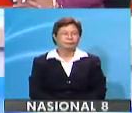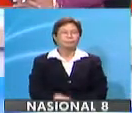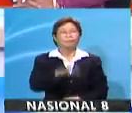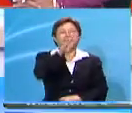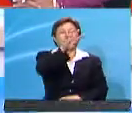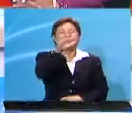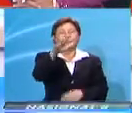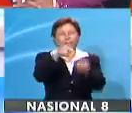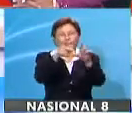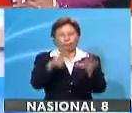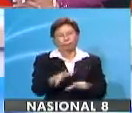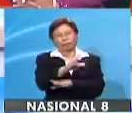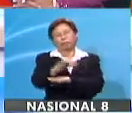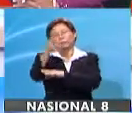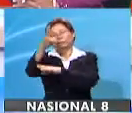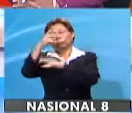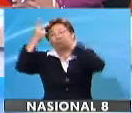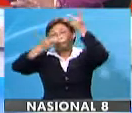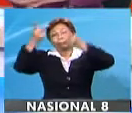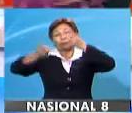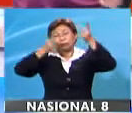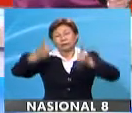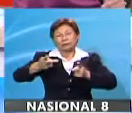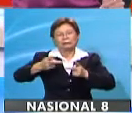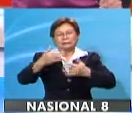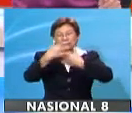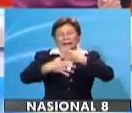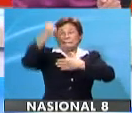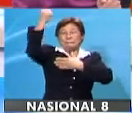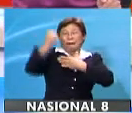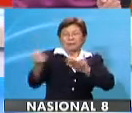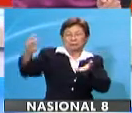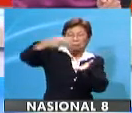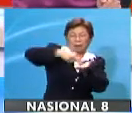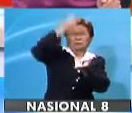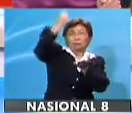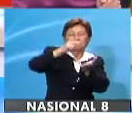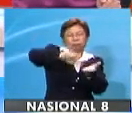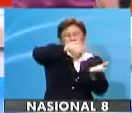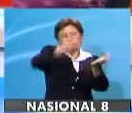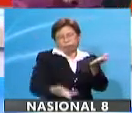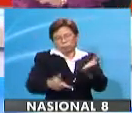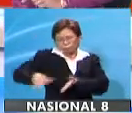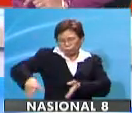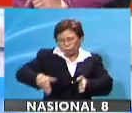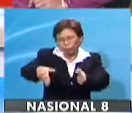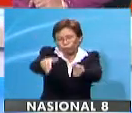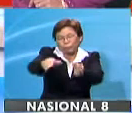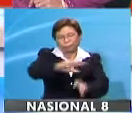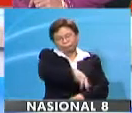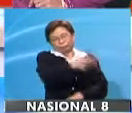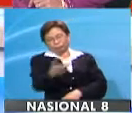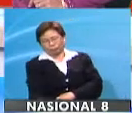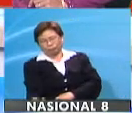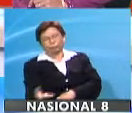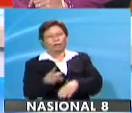45 penumpang termasuk 17 pelancong asing cedera apabila bas yang dinaiki mereka terbabas ke dalam sebuah sungai di Kampung gucil